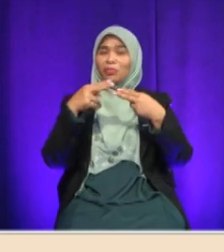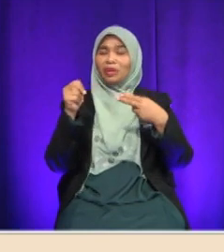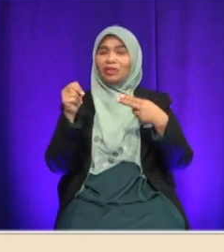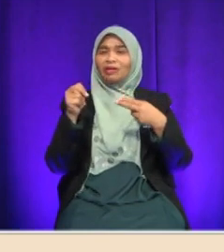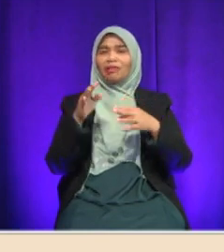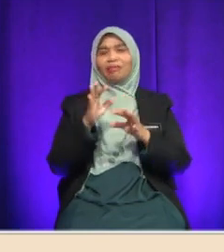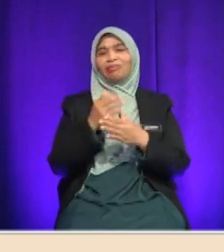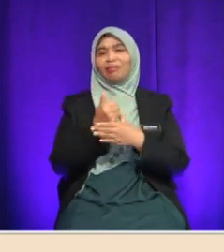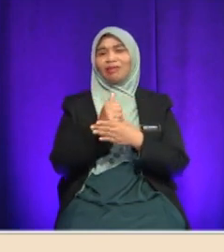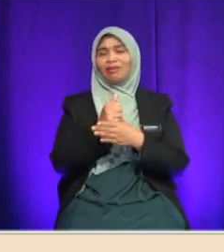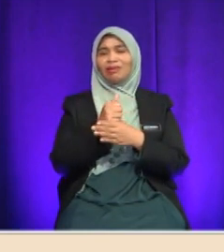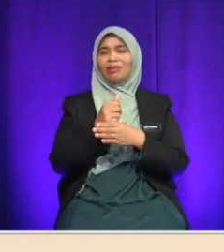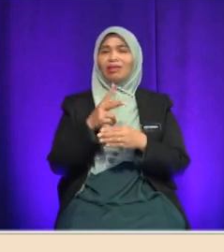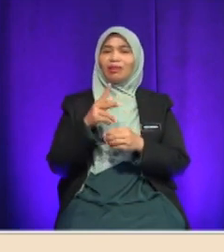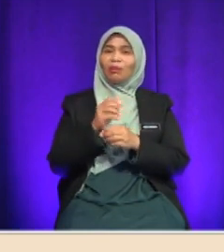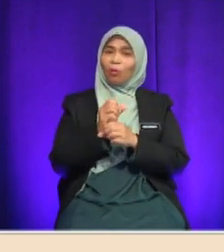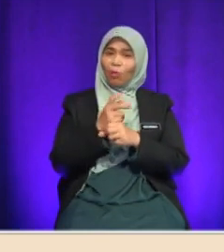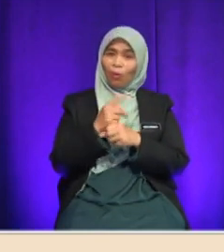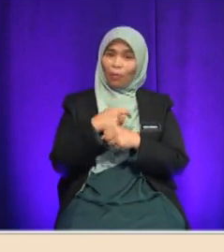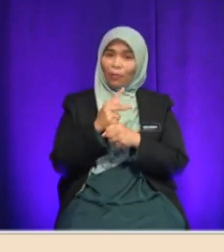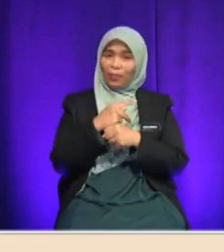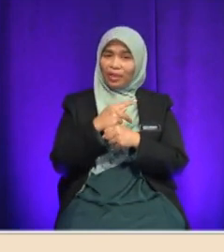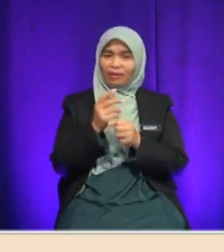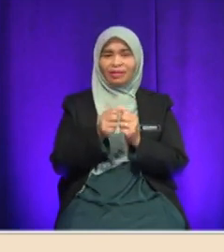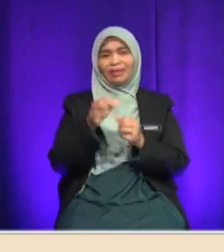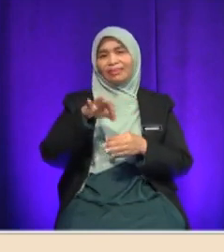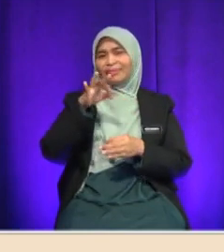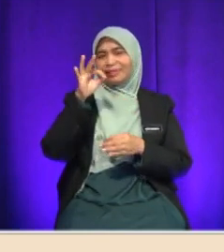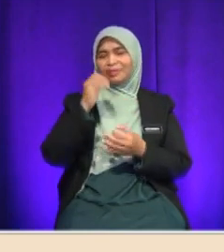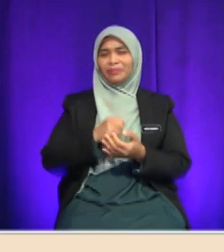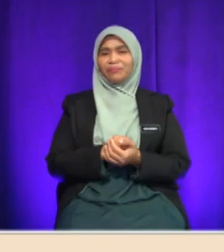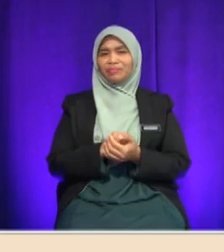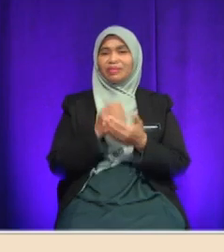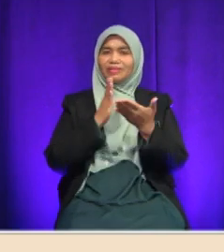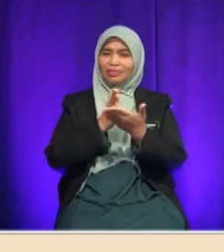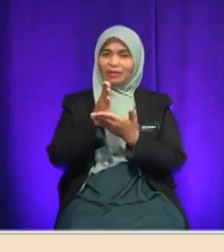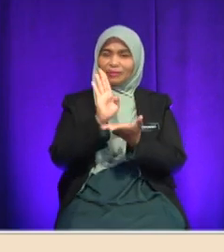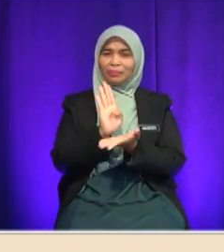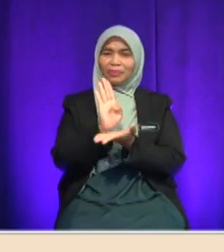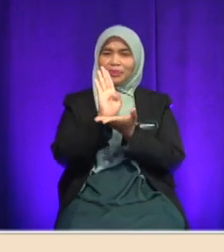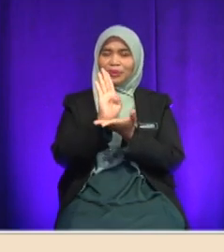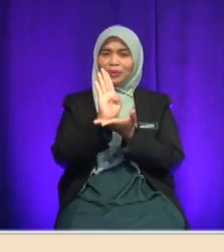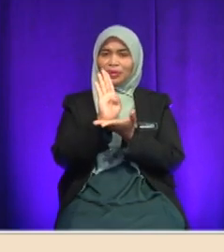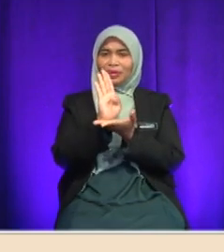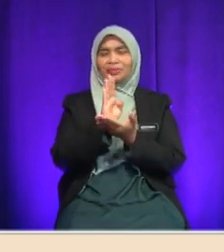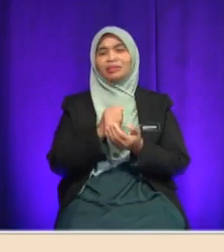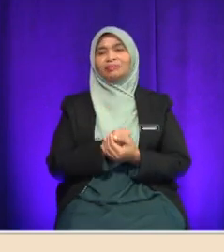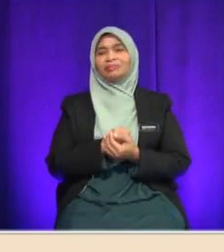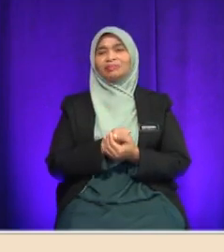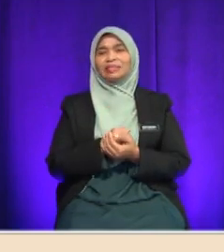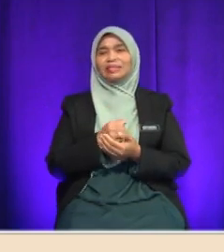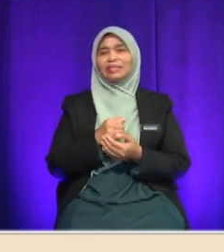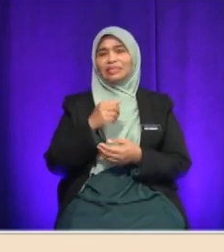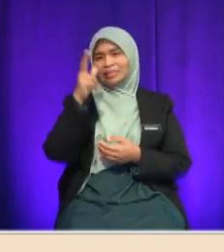kopi dengan teh? Okey. Seterusnya, okey, bantuan prihatin rakyat. Okey, ada